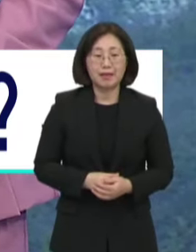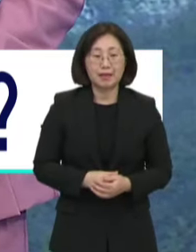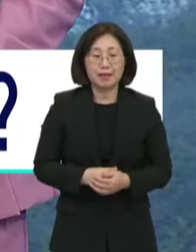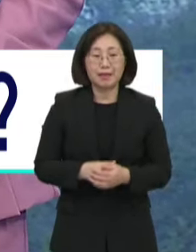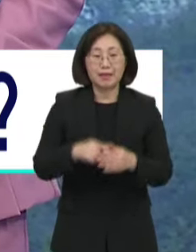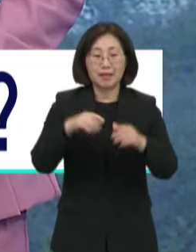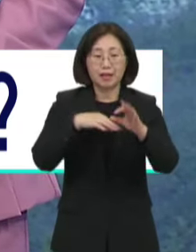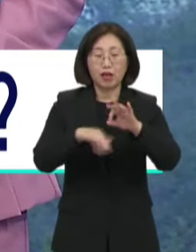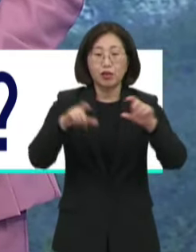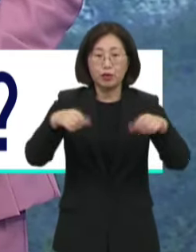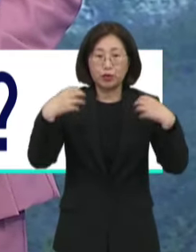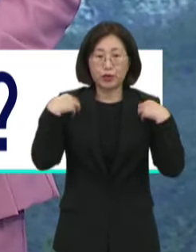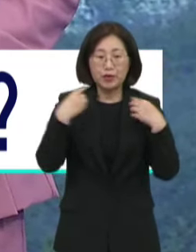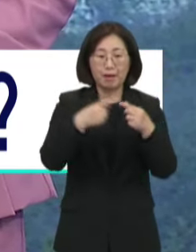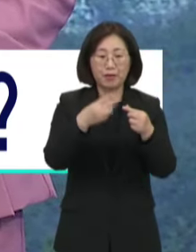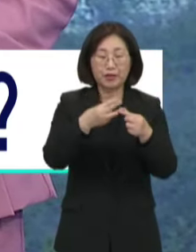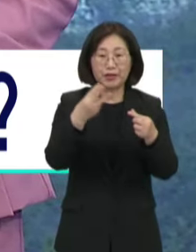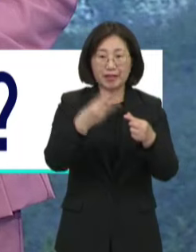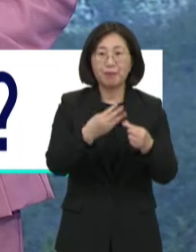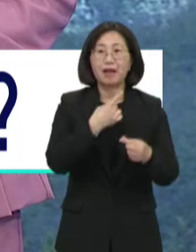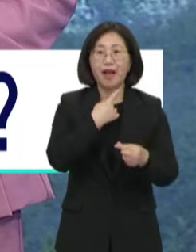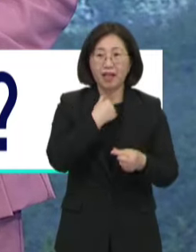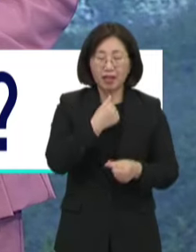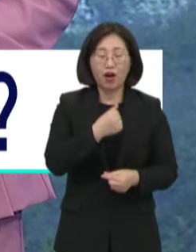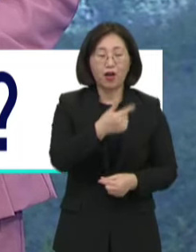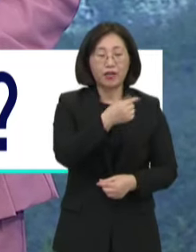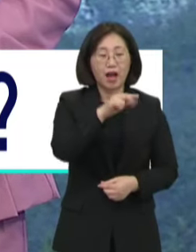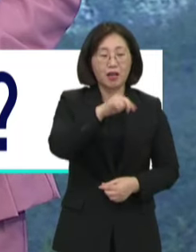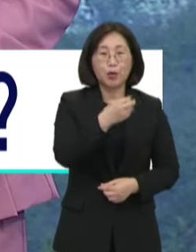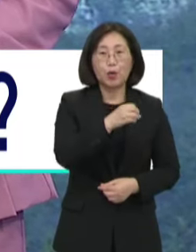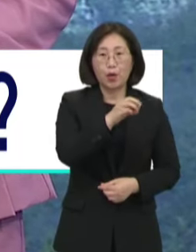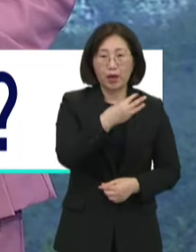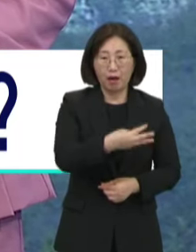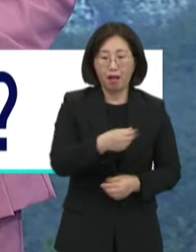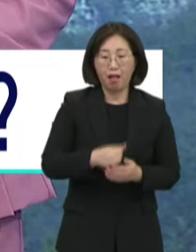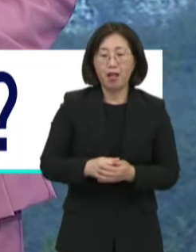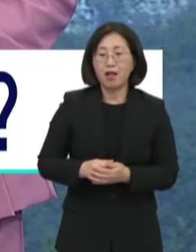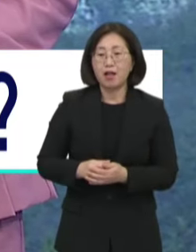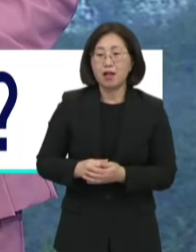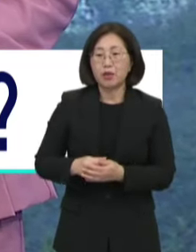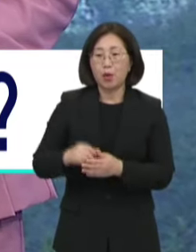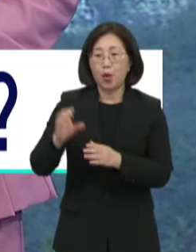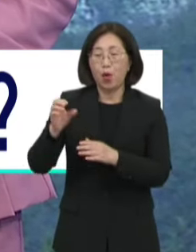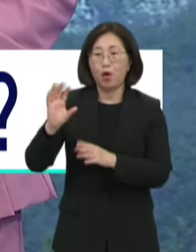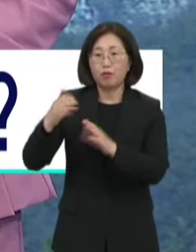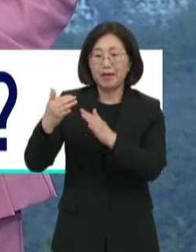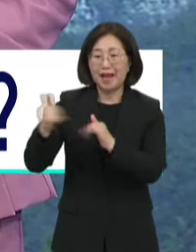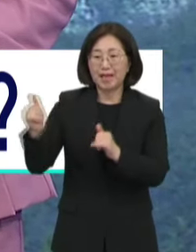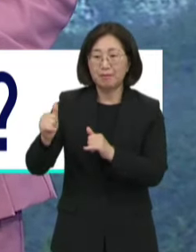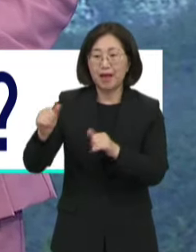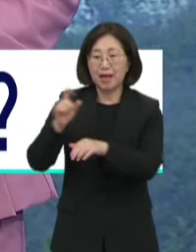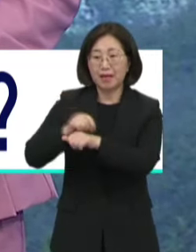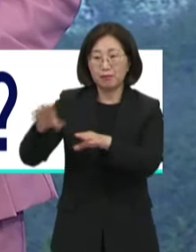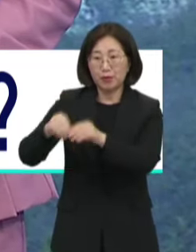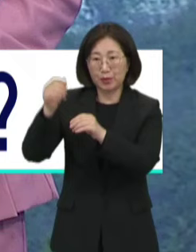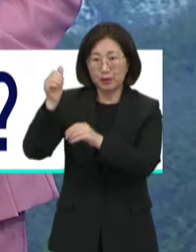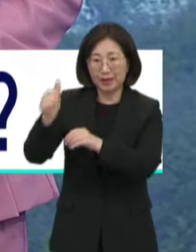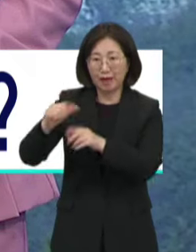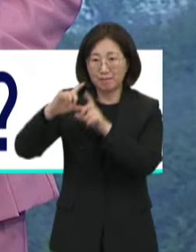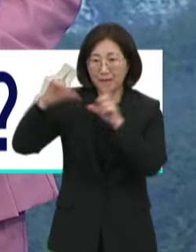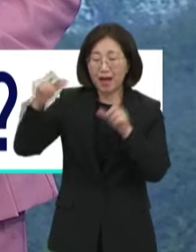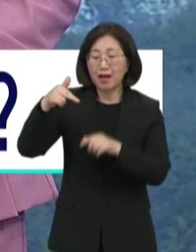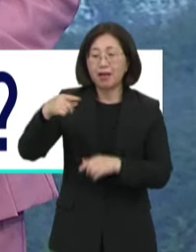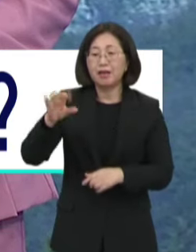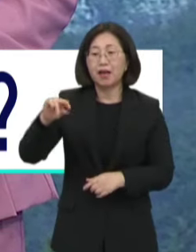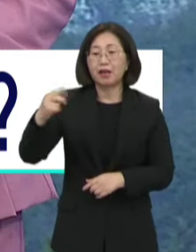지낸 더불어민주당 나소열 후보와 초선임에도 여당 사무총장에 올라 여권의 거물급 인사로 급성장한 국민의힘